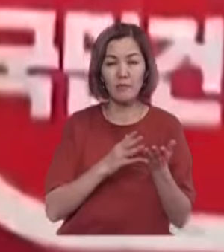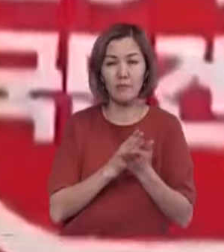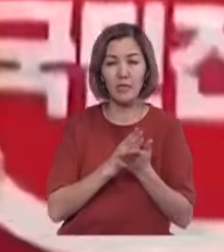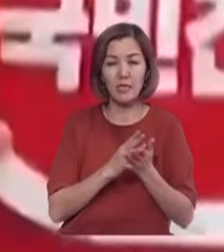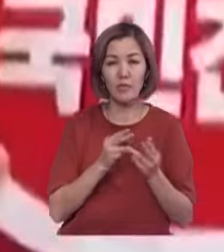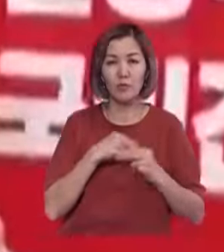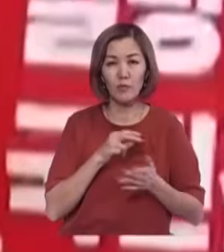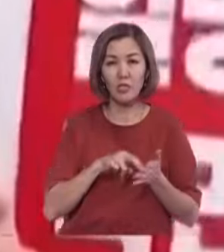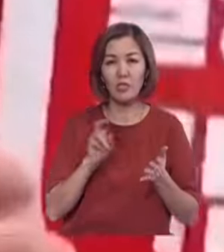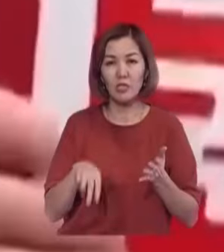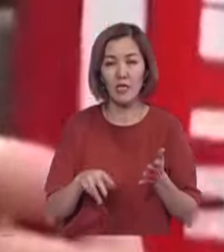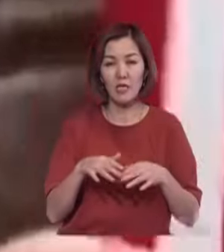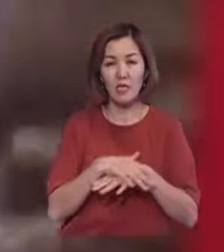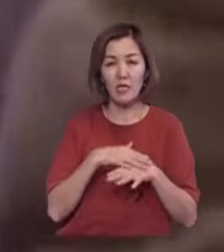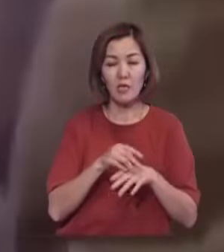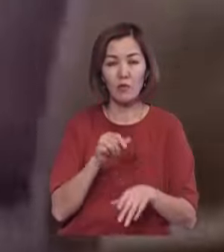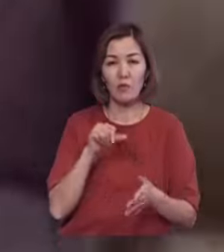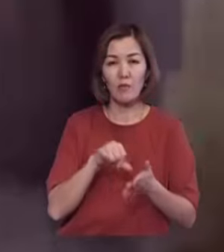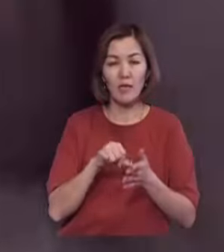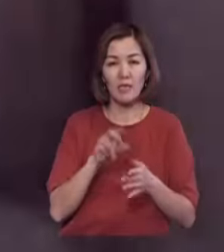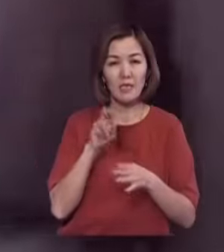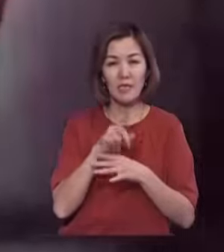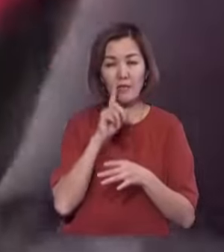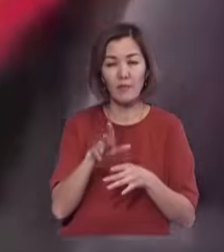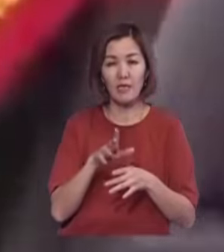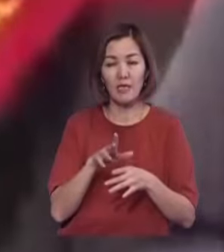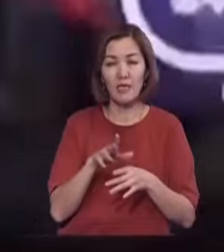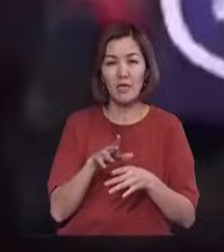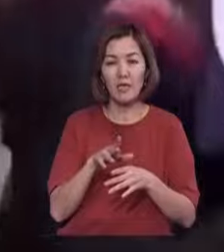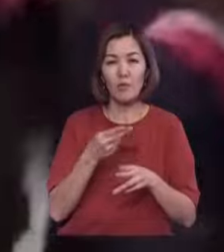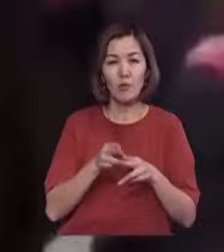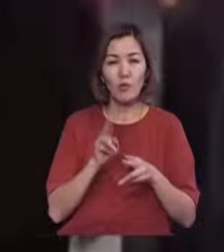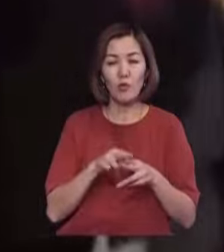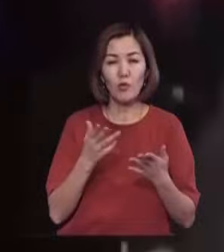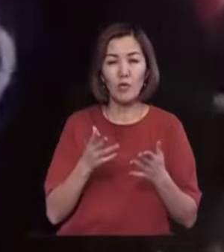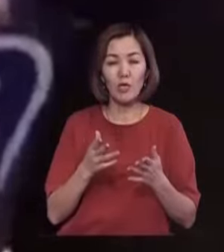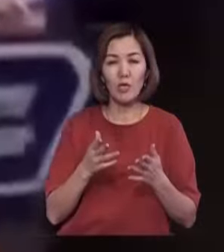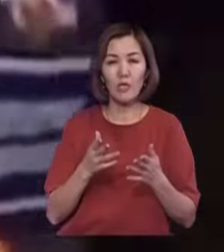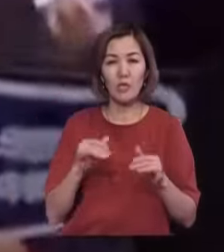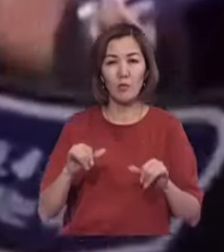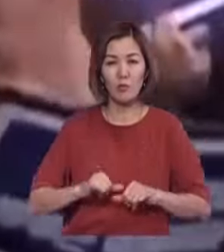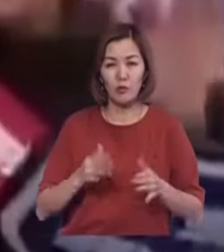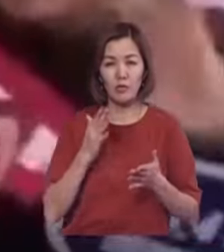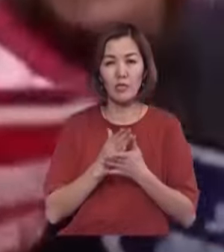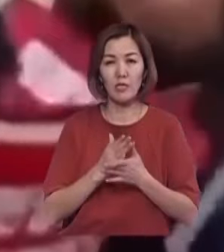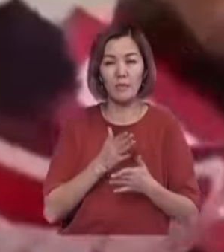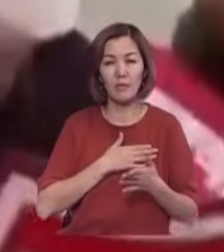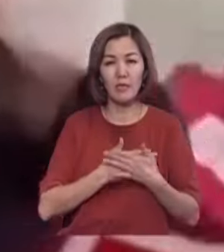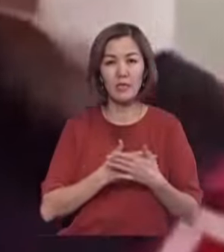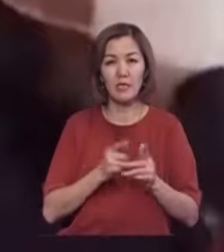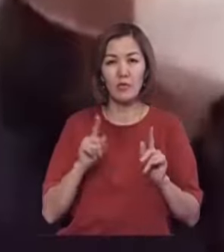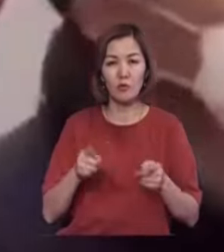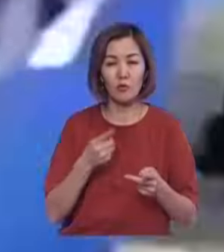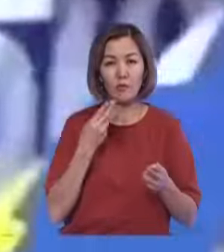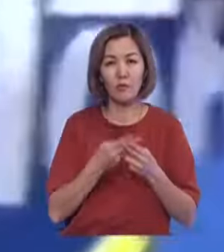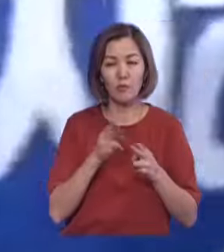жұмыстан шыққан немесе ереуілге байланысты келмеген. Мемлекет басшысы бұл шектен шығу деп бағалады. Енді шенеуніктер белсенділерді соттаймыз, түрмеге